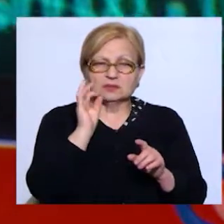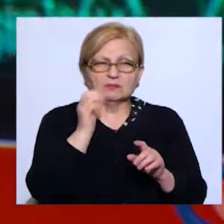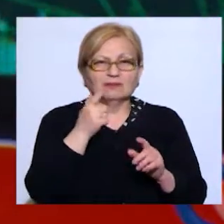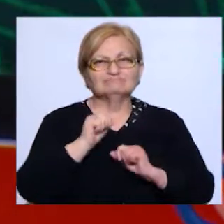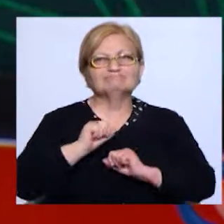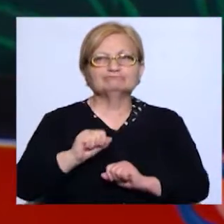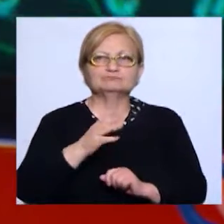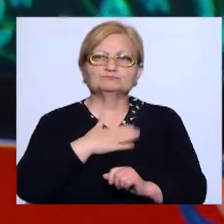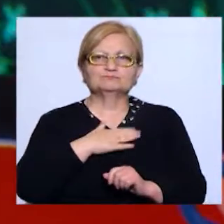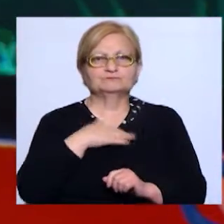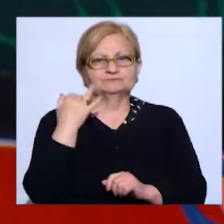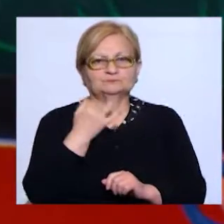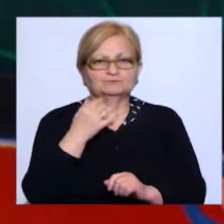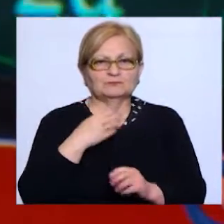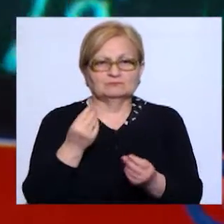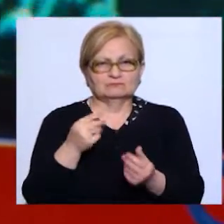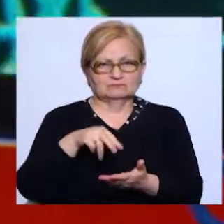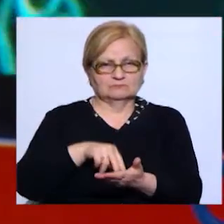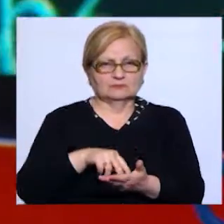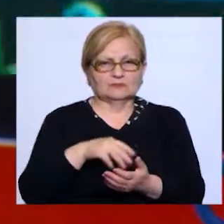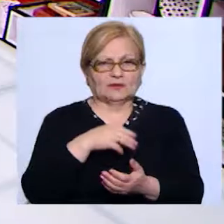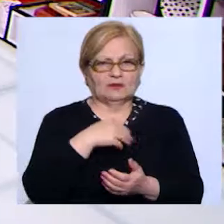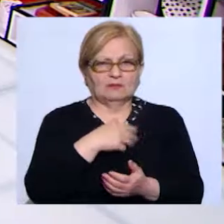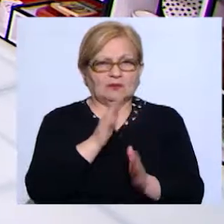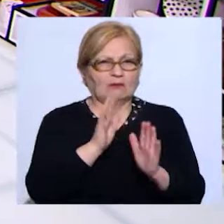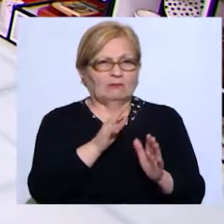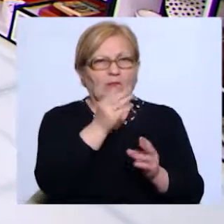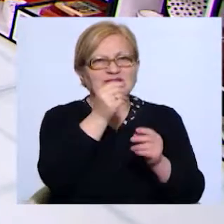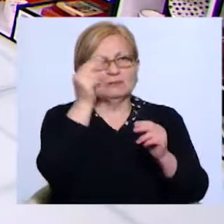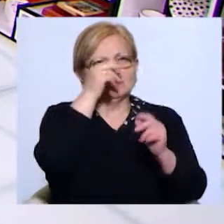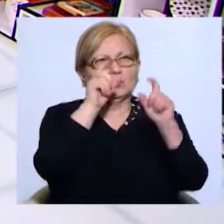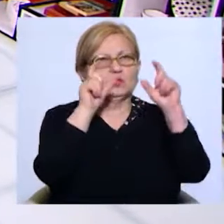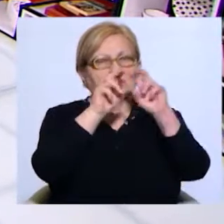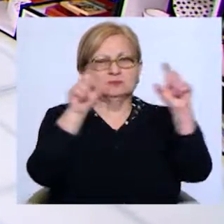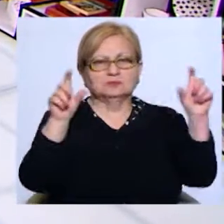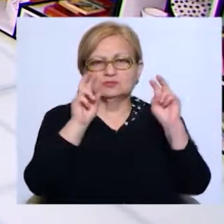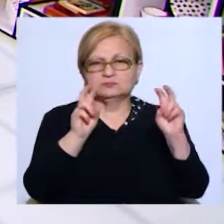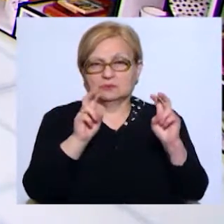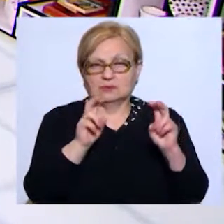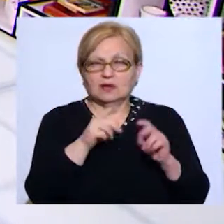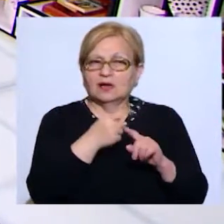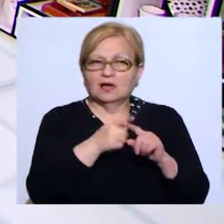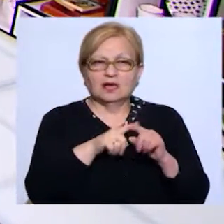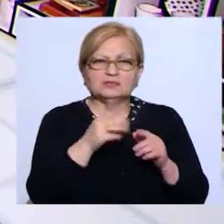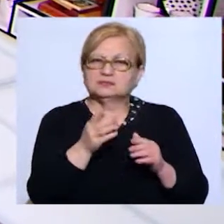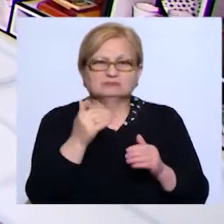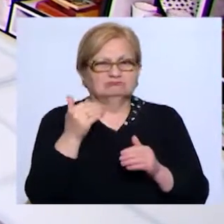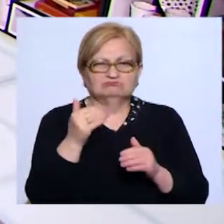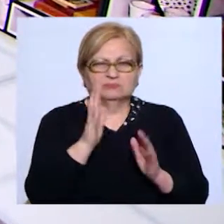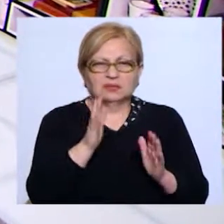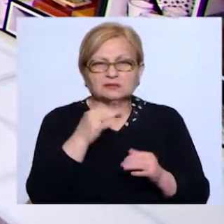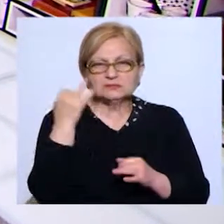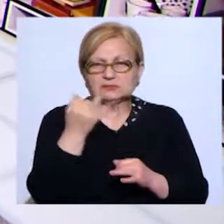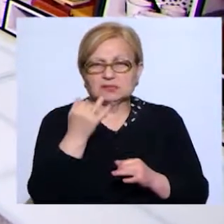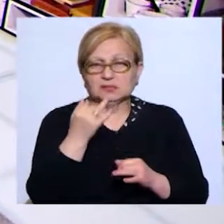ნახეთ, სპეციალურად დავდექი მათემატიკური სკოლების წინ, მაინც და მაინც ეგ ბავშვები გამოკითხა. ამიტომ ეს არის მიკერძოებული უნდა იყოს.